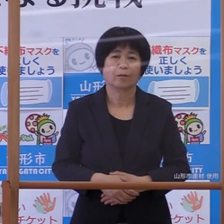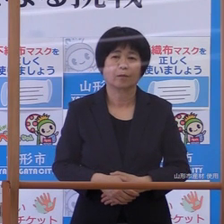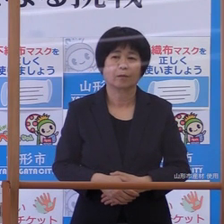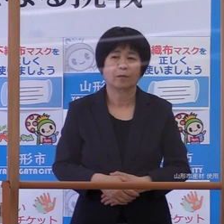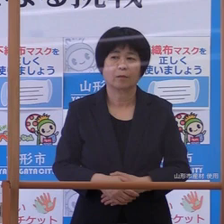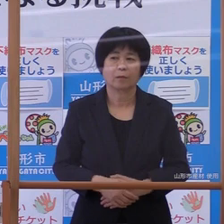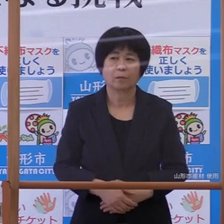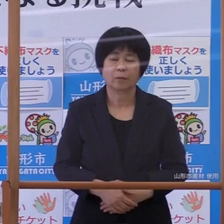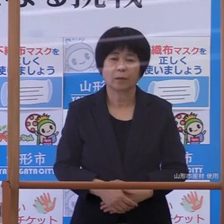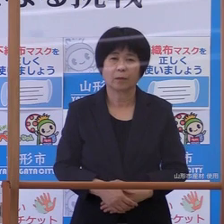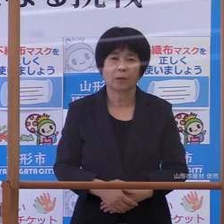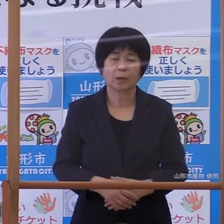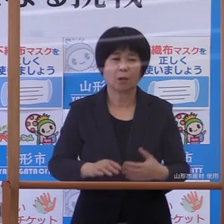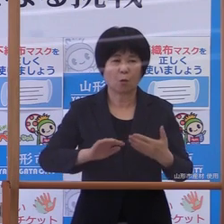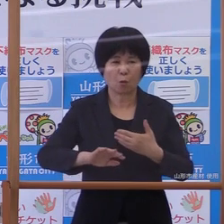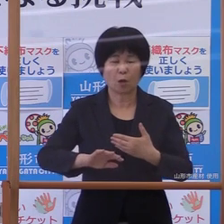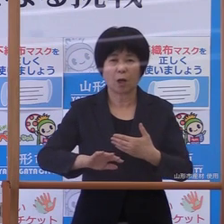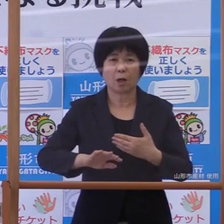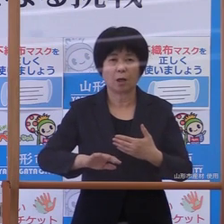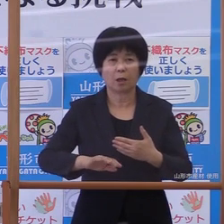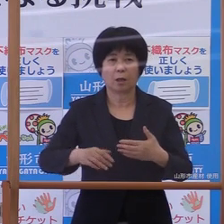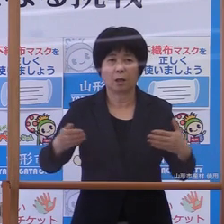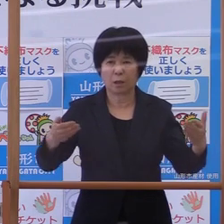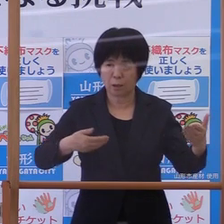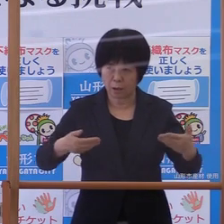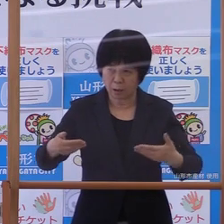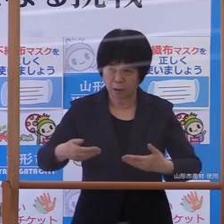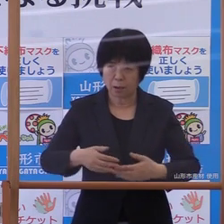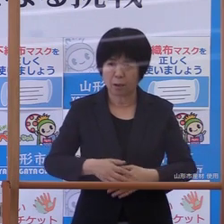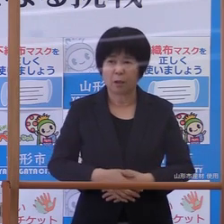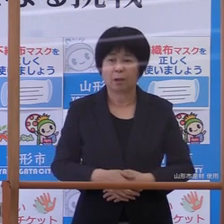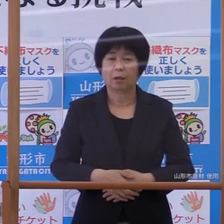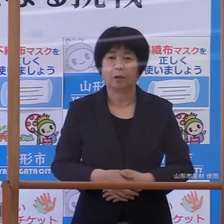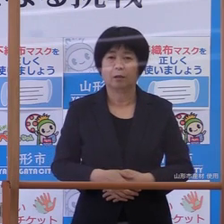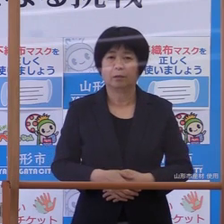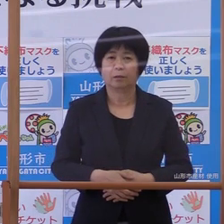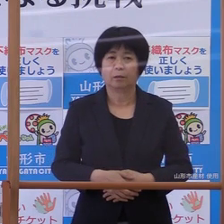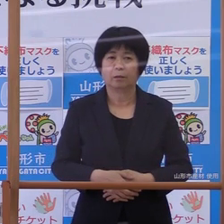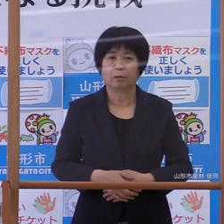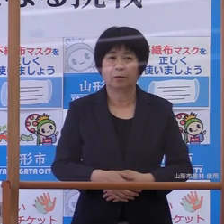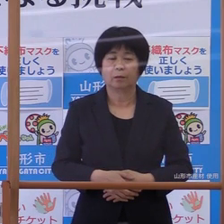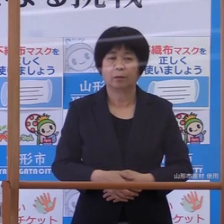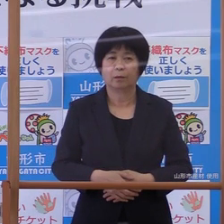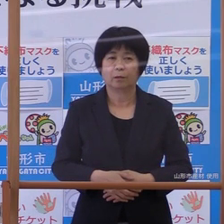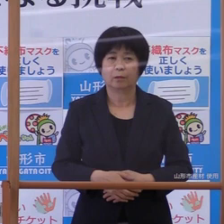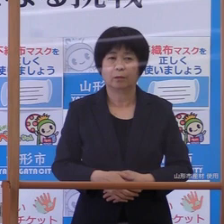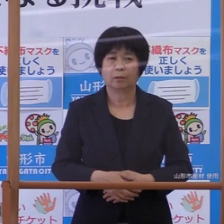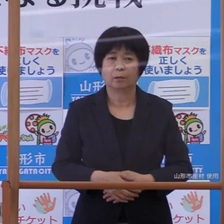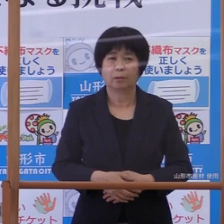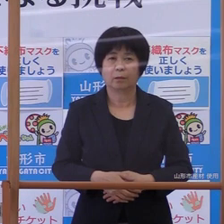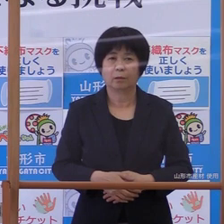はい、では他にございますでしょうか。では NHK さん、お願いいたします。